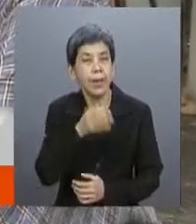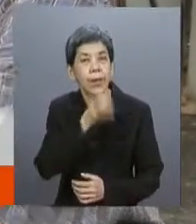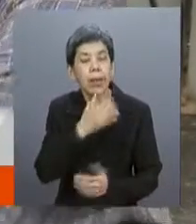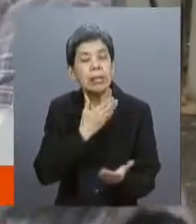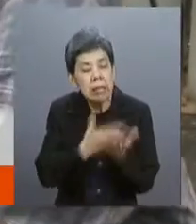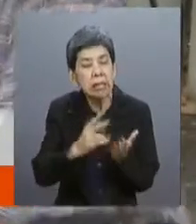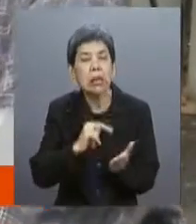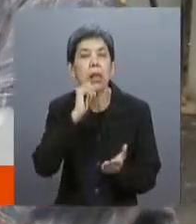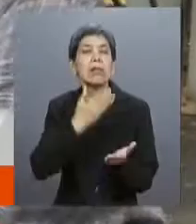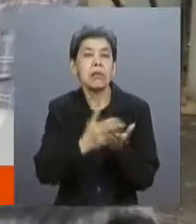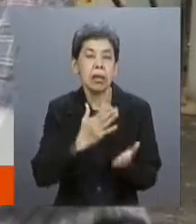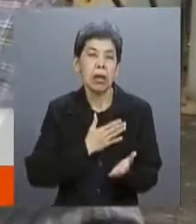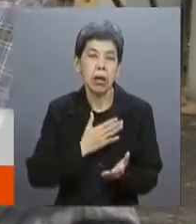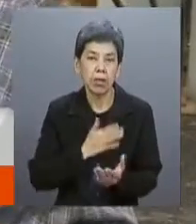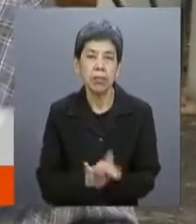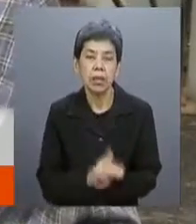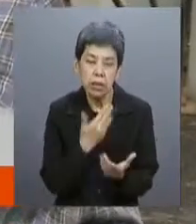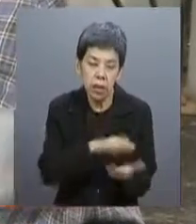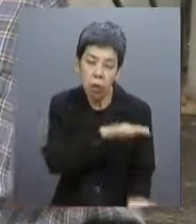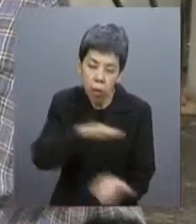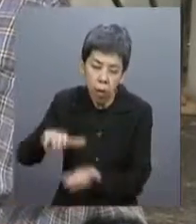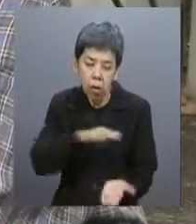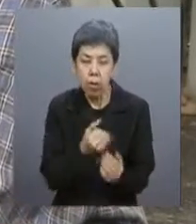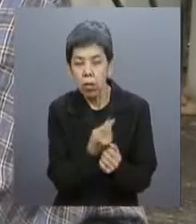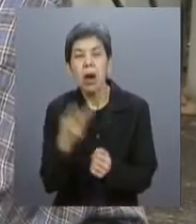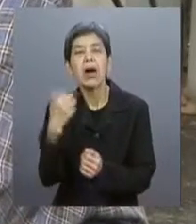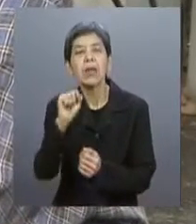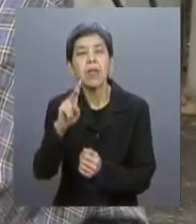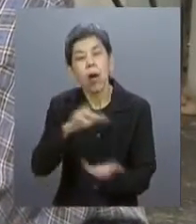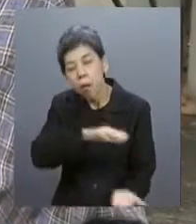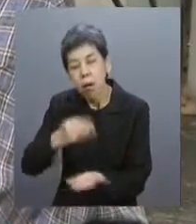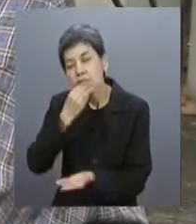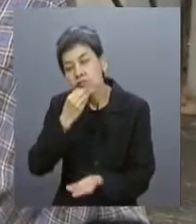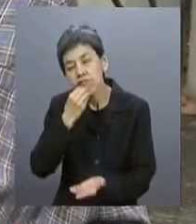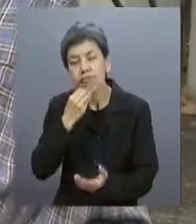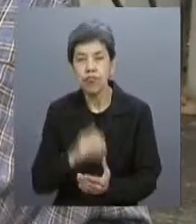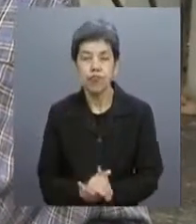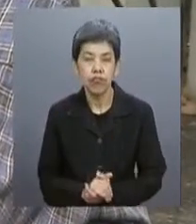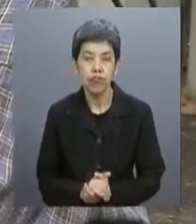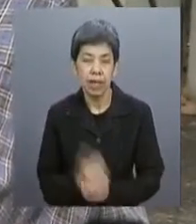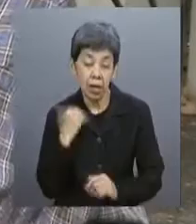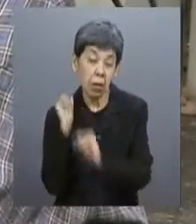วันทีละโลหมดโลก็ซื้อเฮ้ย มึงจะนั่งไหน วันนี้มาหา